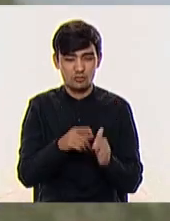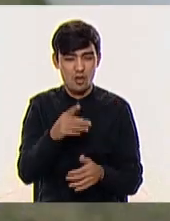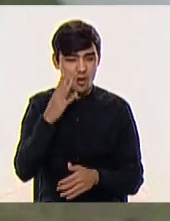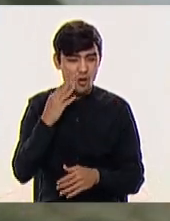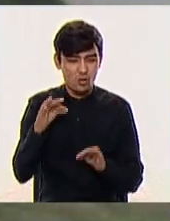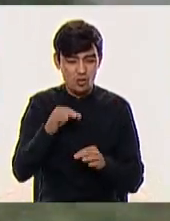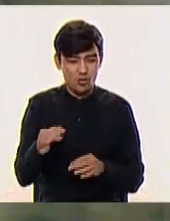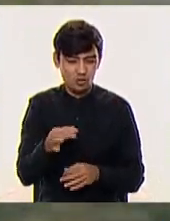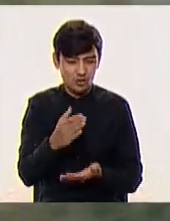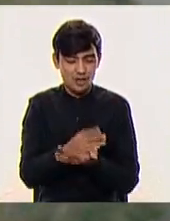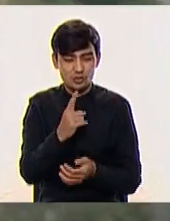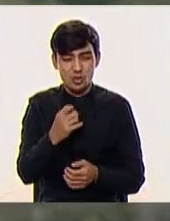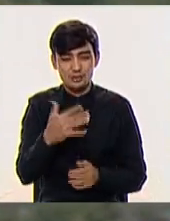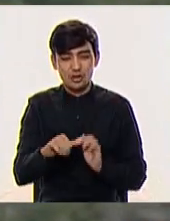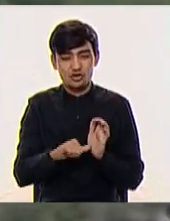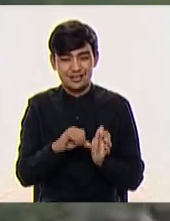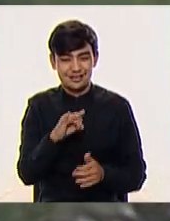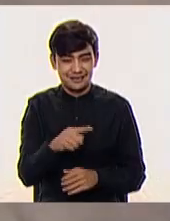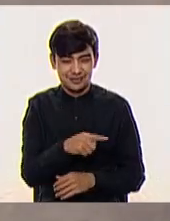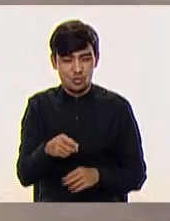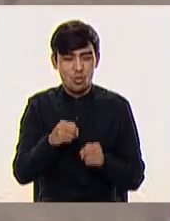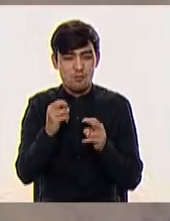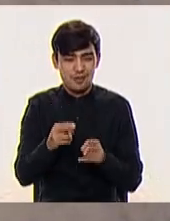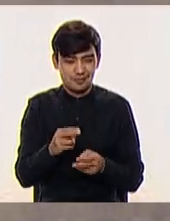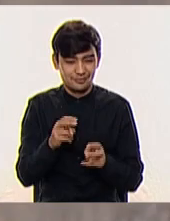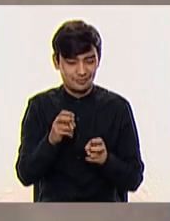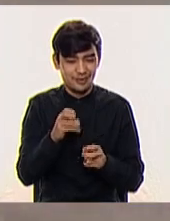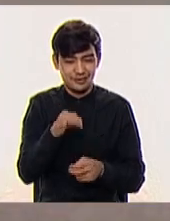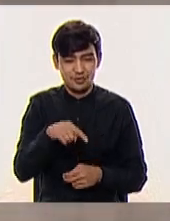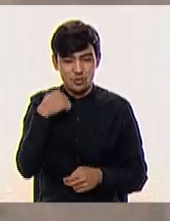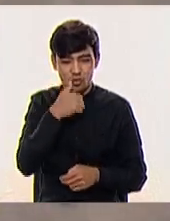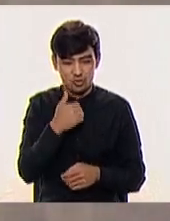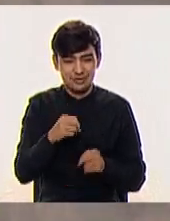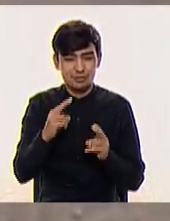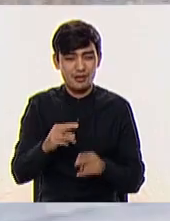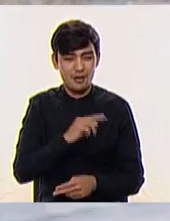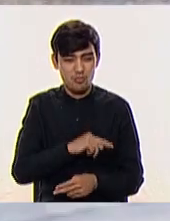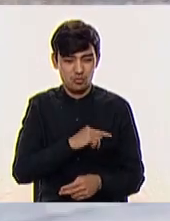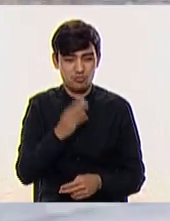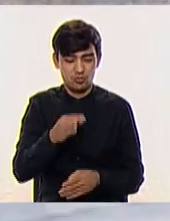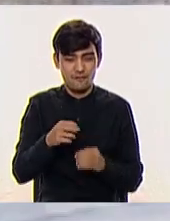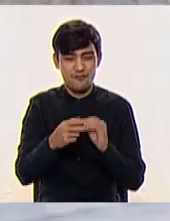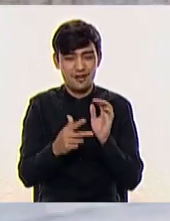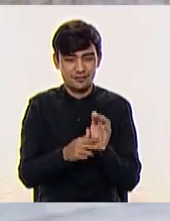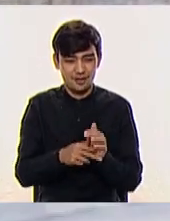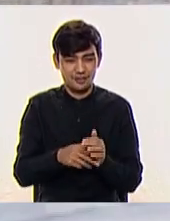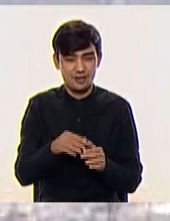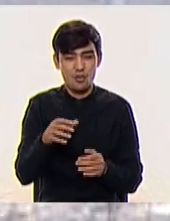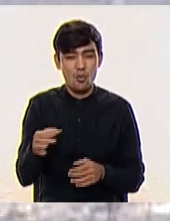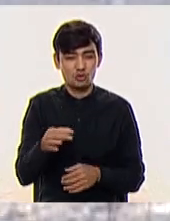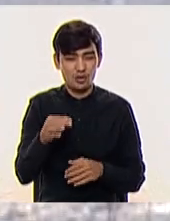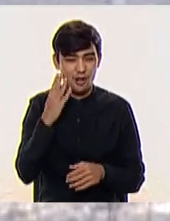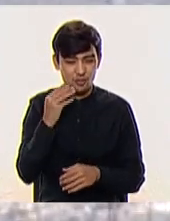аренно-ледниковых озер, и 156 из них потенциально опасны. В этом году профилактические работы пройдут на 18 аренных